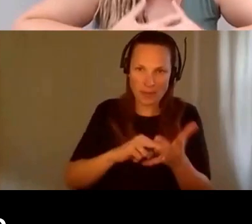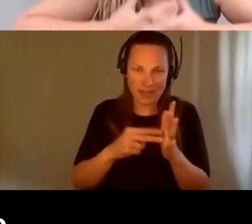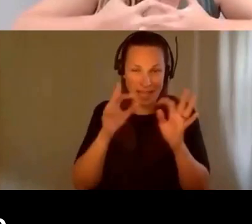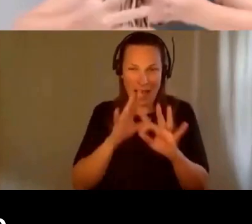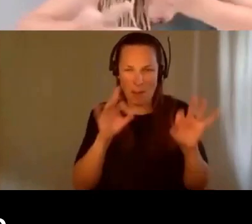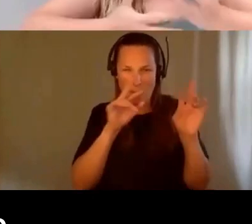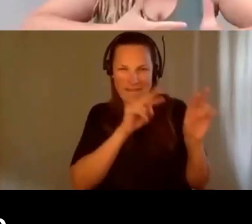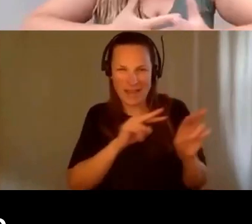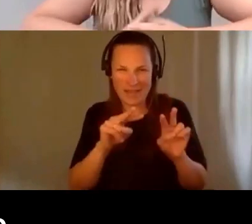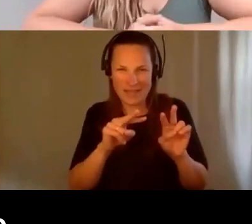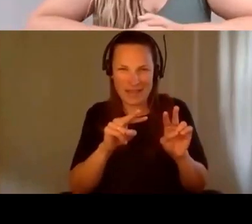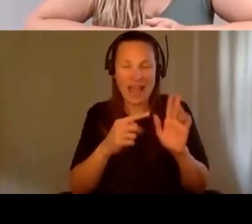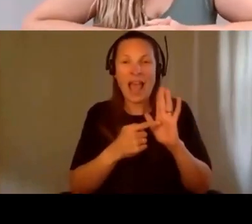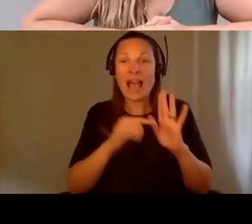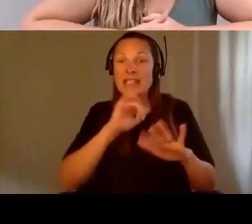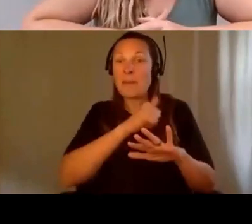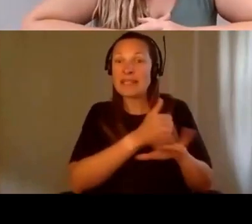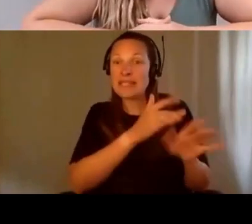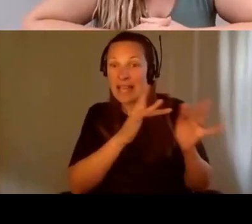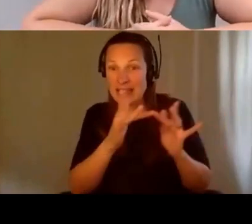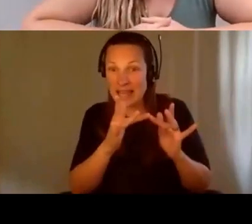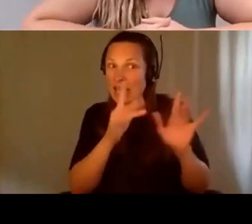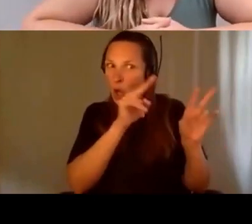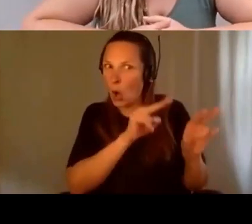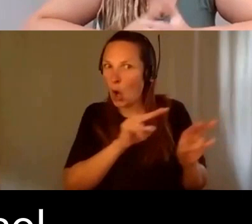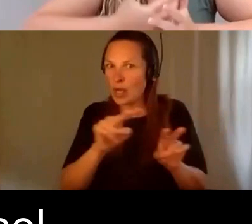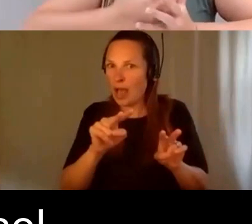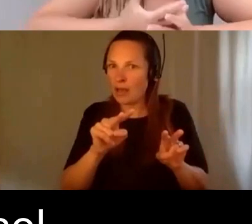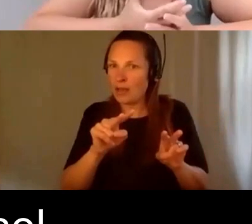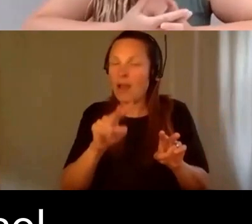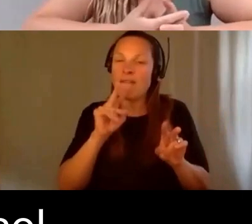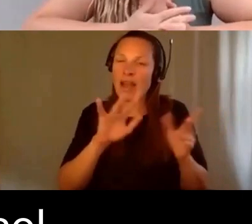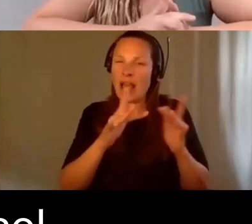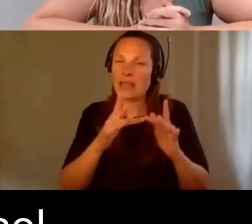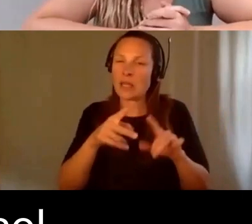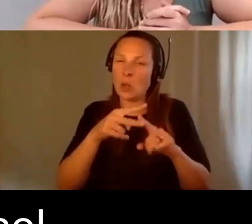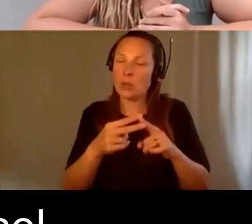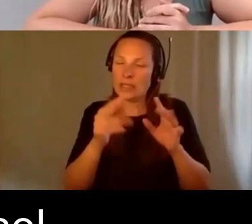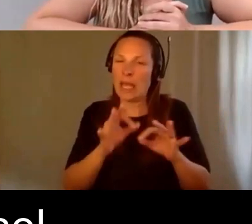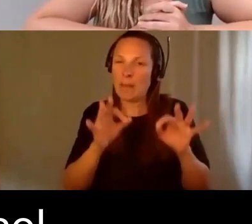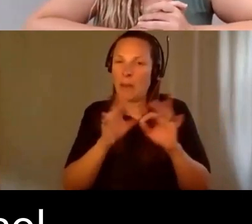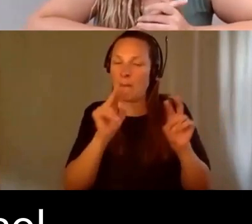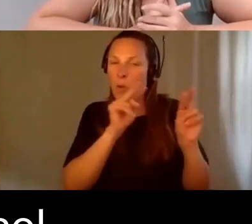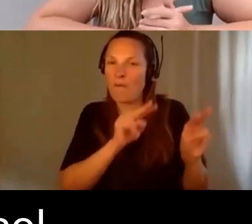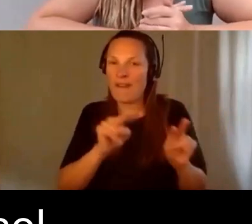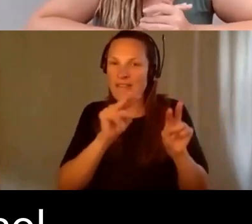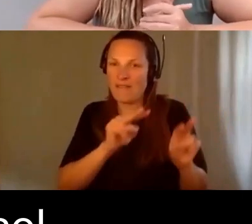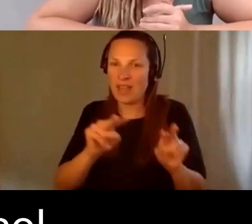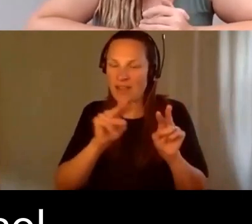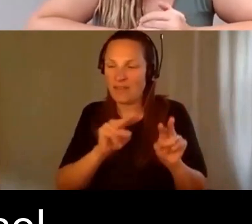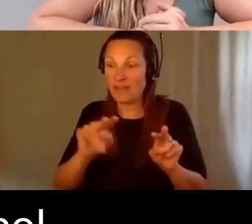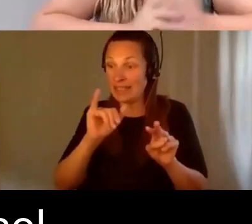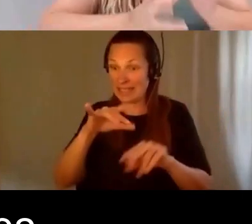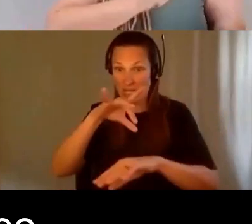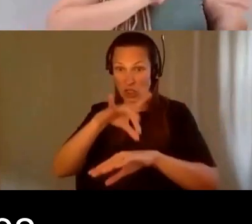des sites web de météo. L'Internet, c'est un super outil aujourd'hui. Donc, on surveille s'il y a un gel au sol parce que ça va faire